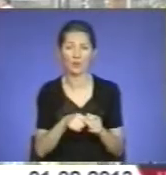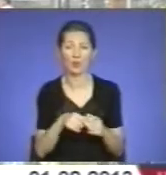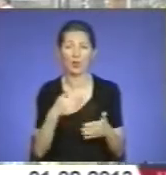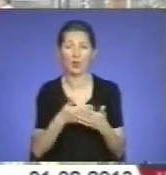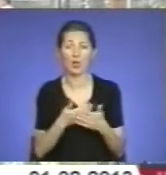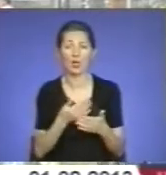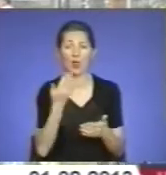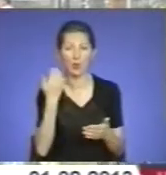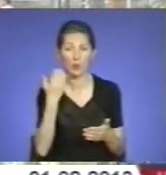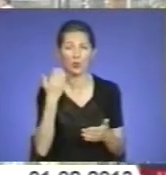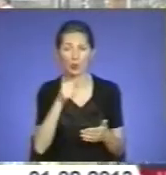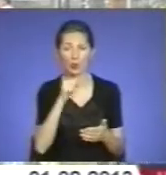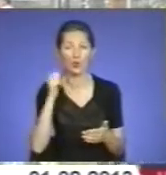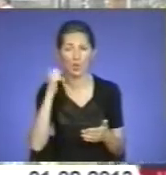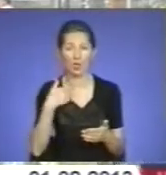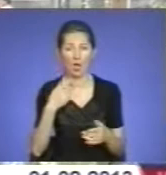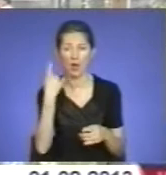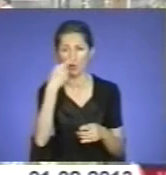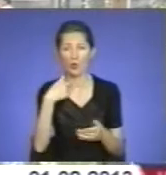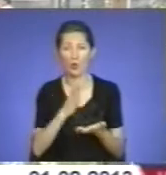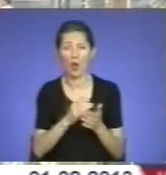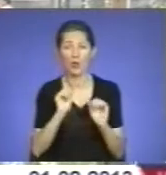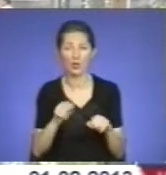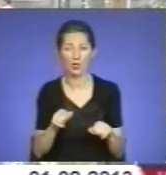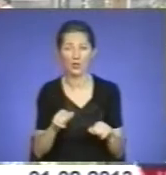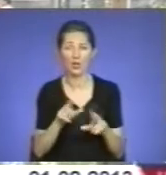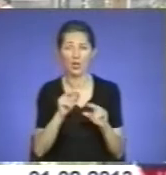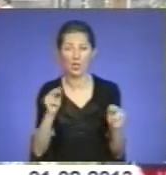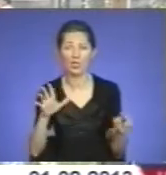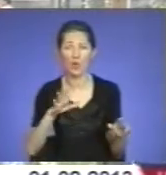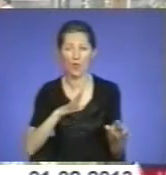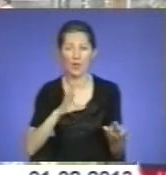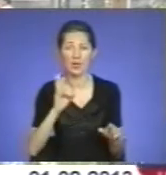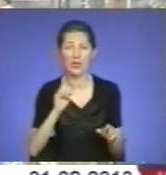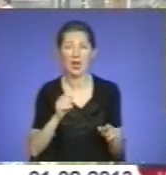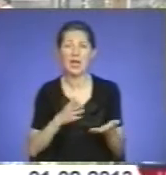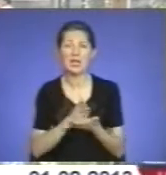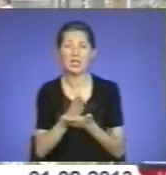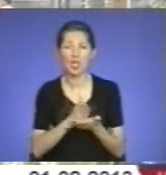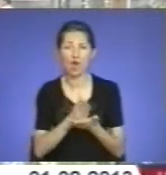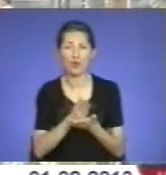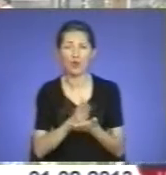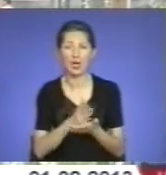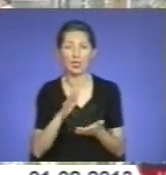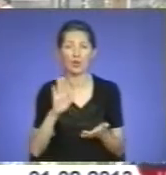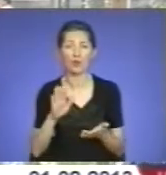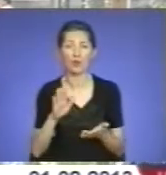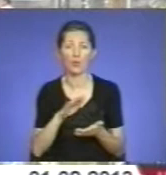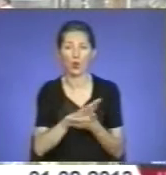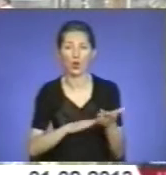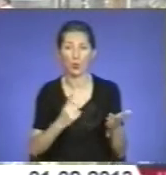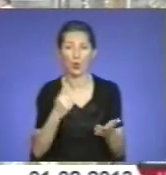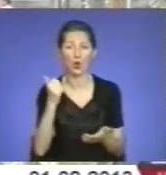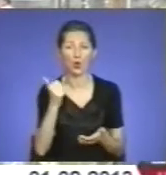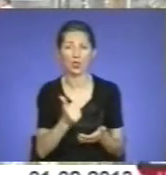Наприклад, в торік я особисто мав можливість і, скажімо так, щастя побувати на стажуванні протягом одного